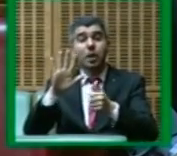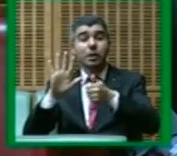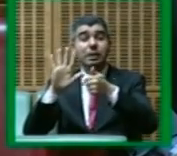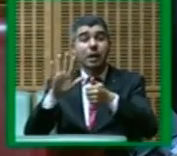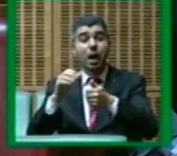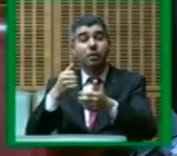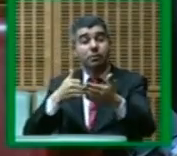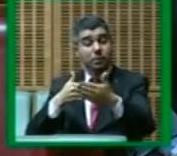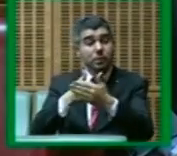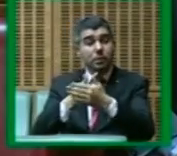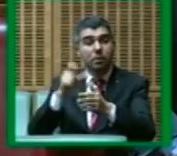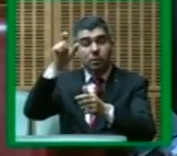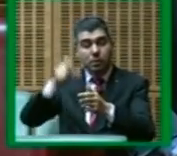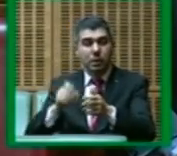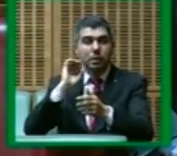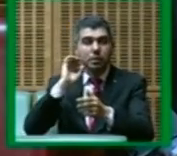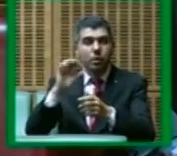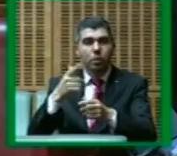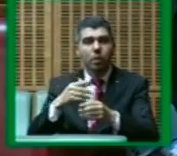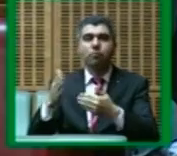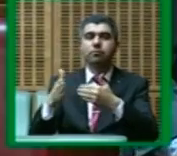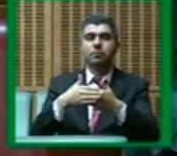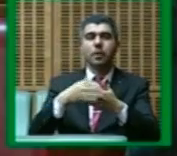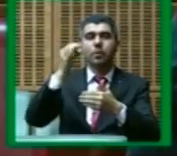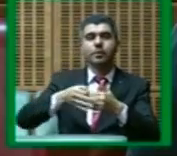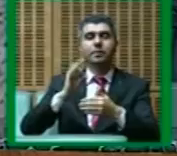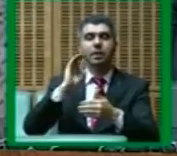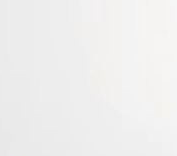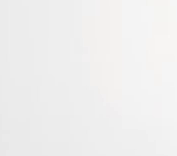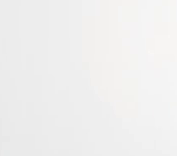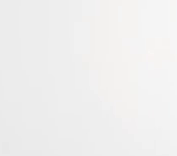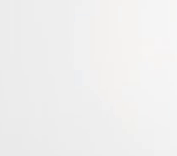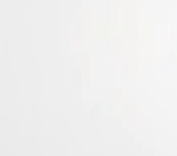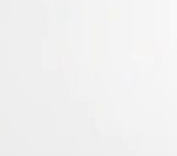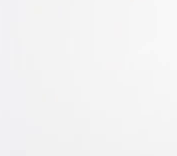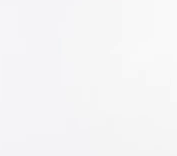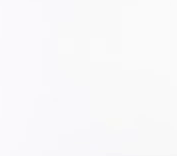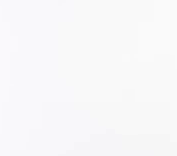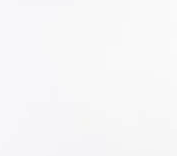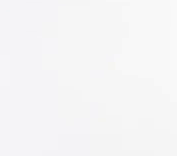داروا حوادث السير، ذاك الساعة هذا المركز يكون مهدد بالإغلاق. شكرا السيد الرئيس.